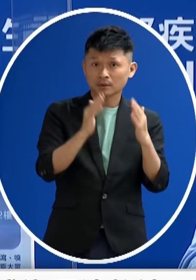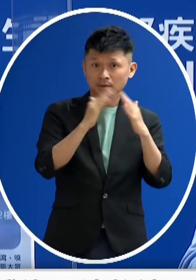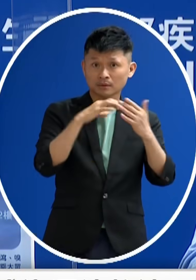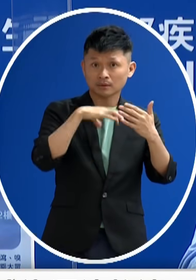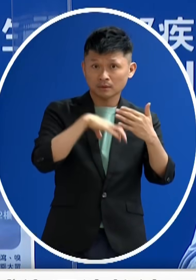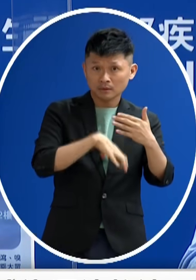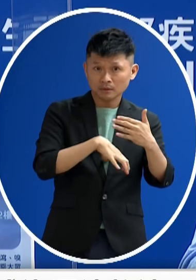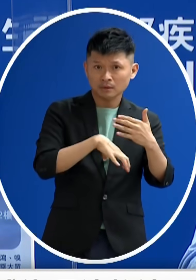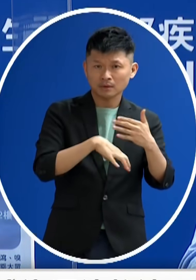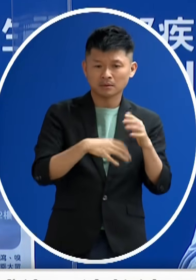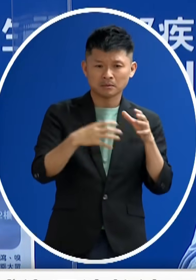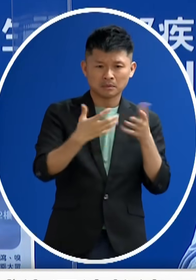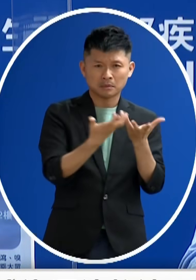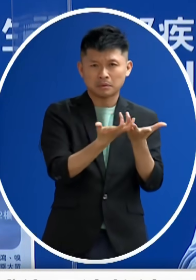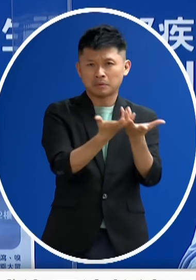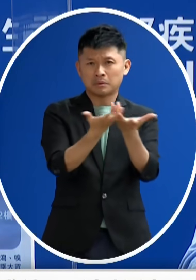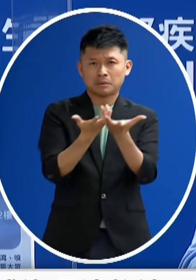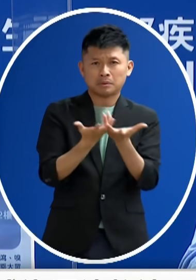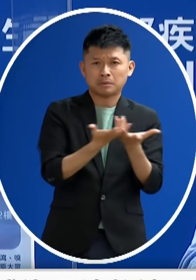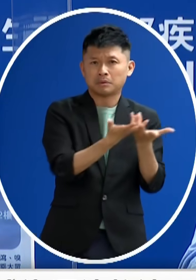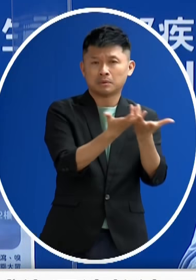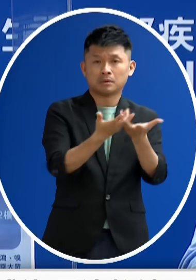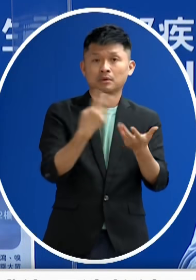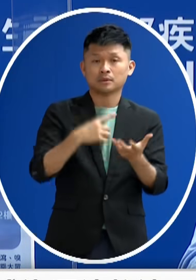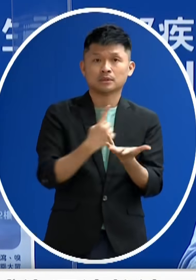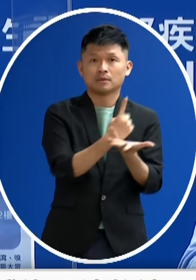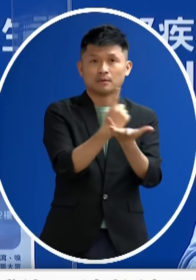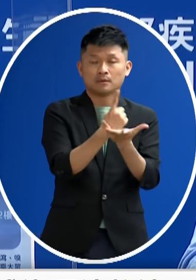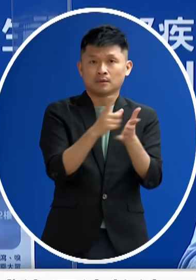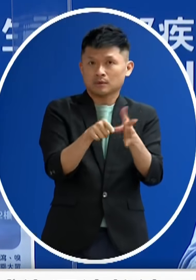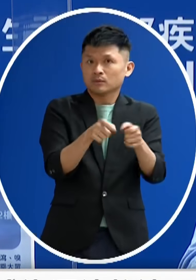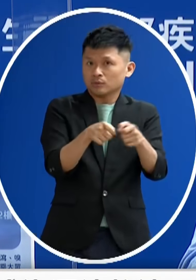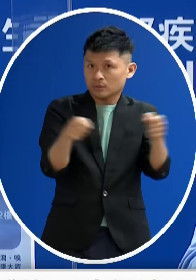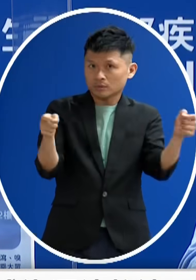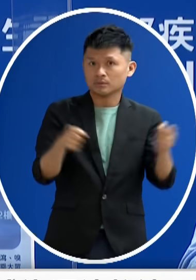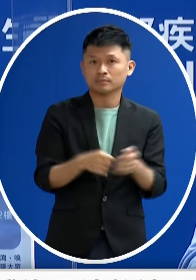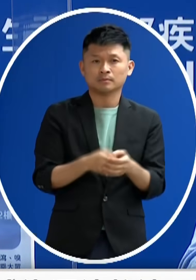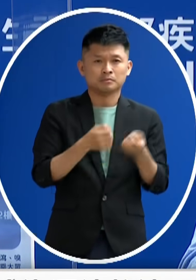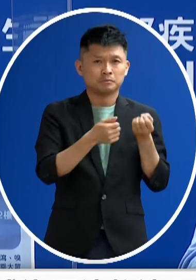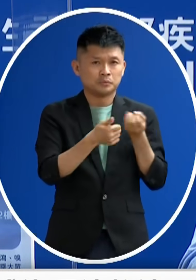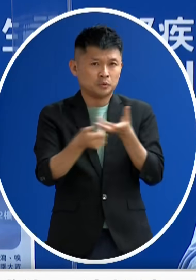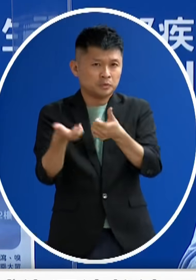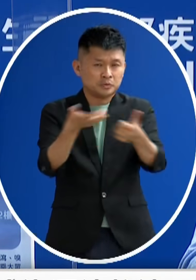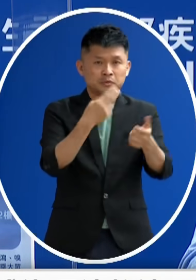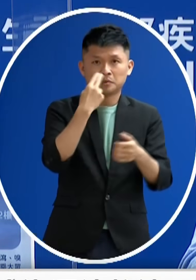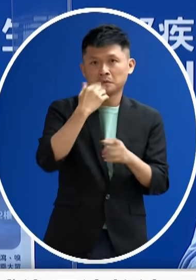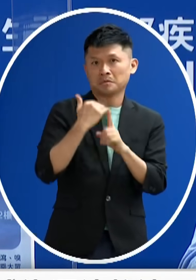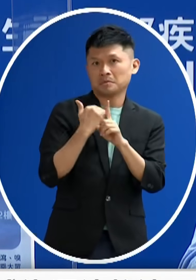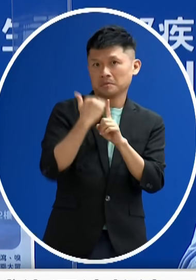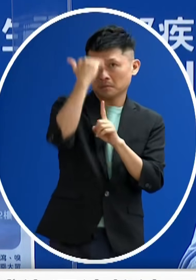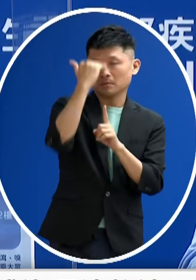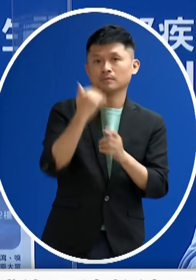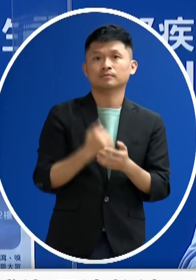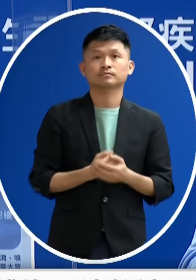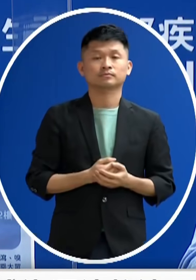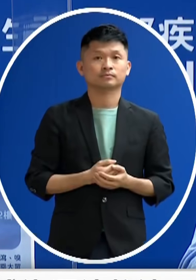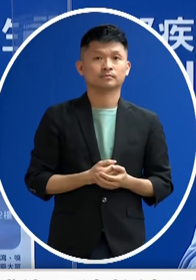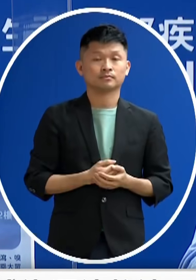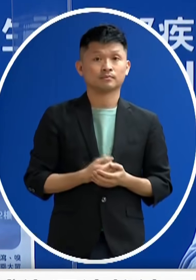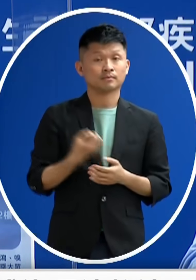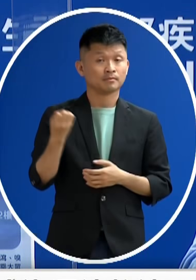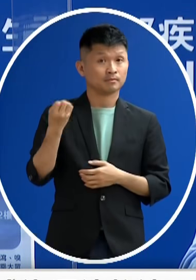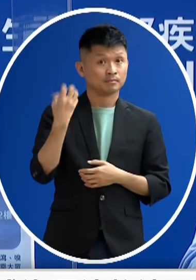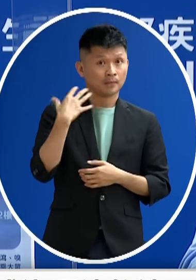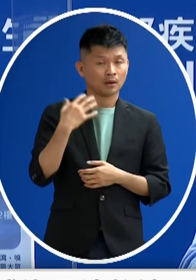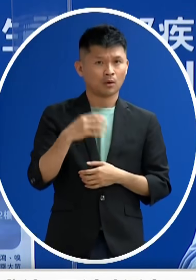密闭拥挤的场所，且顾客停留时间比较长，传播风险较高，卫生单位接获那